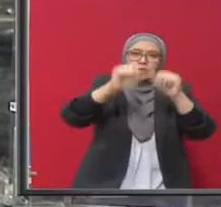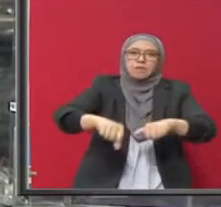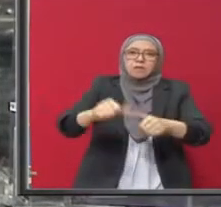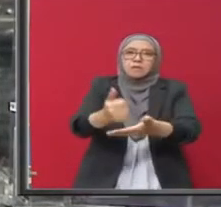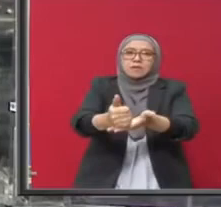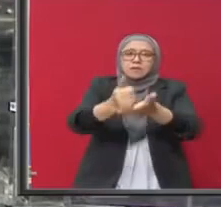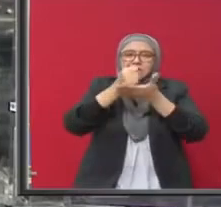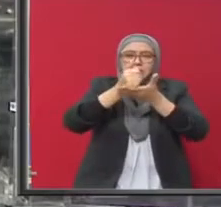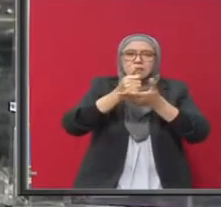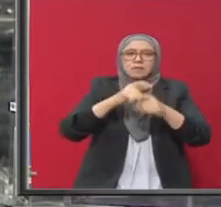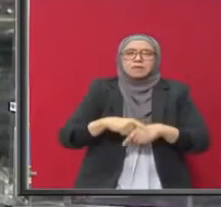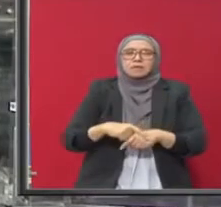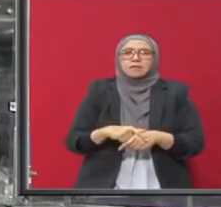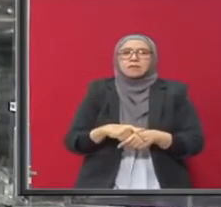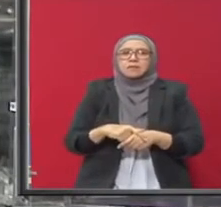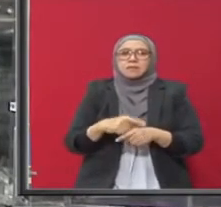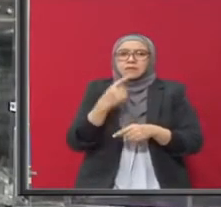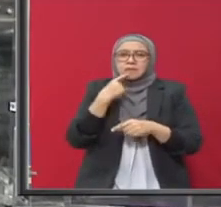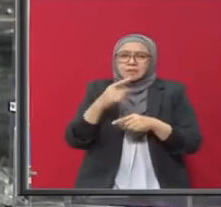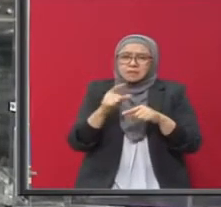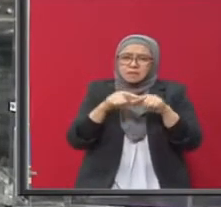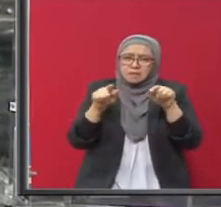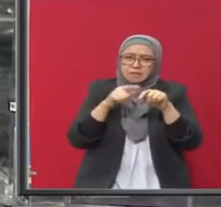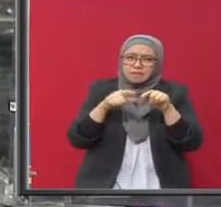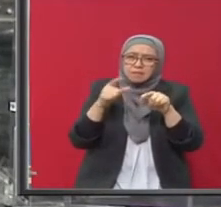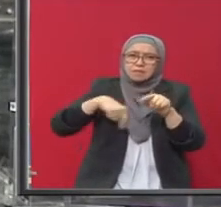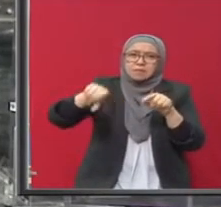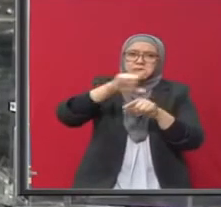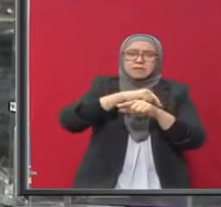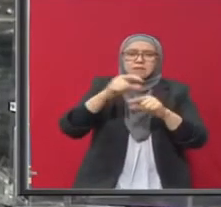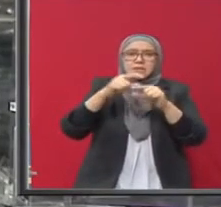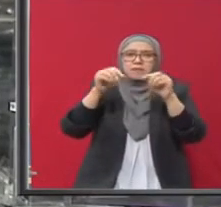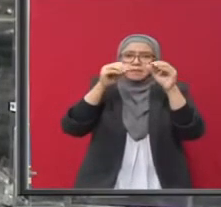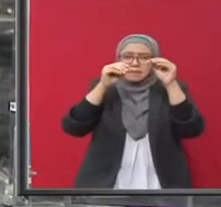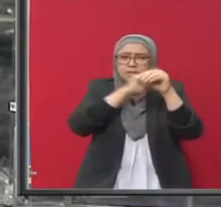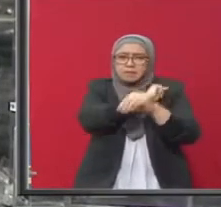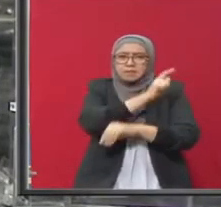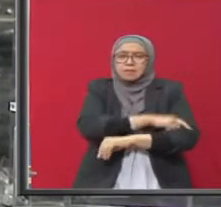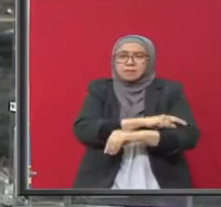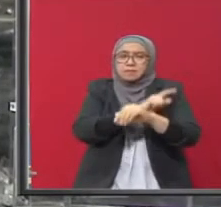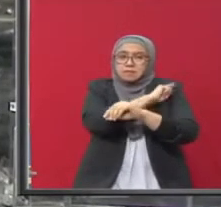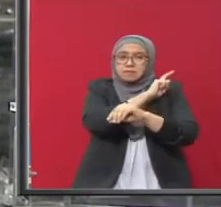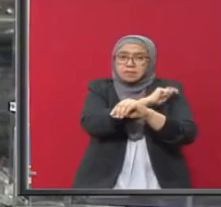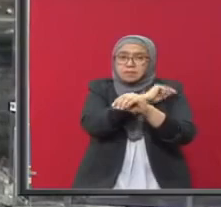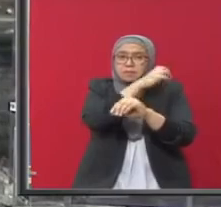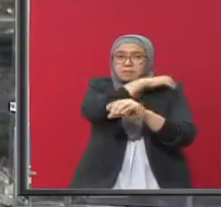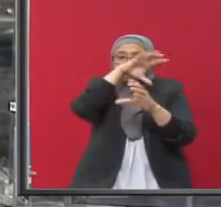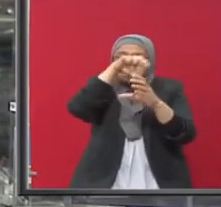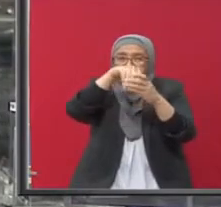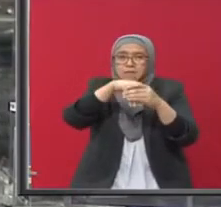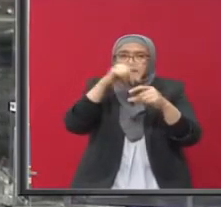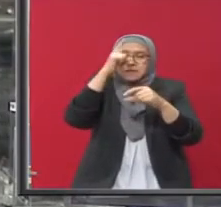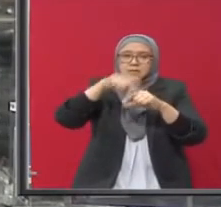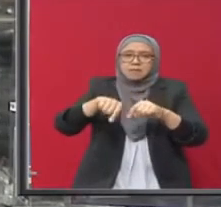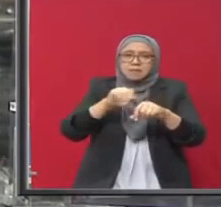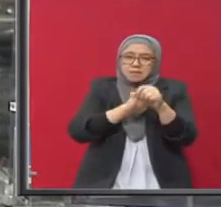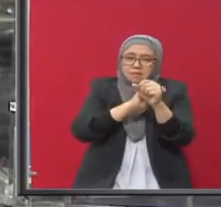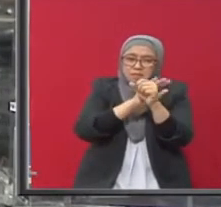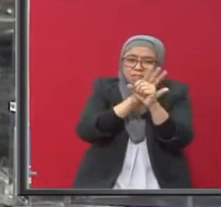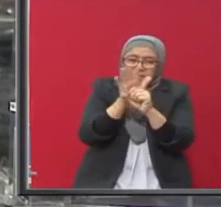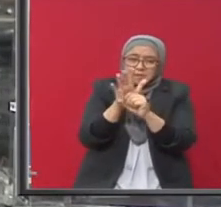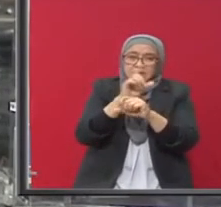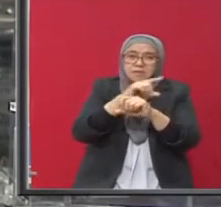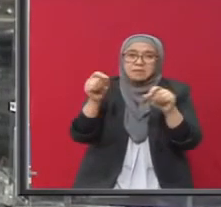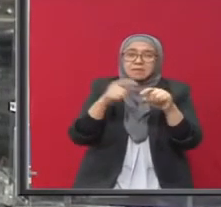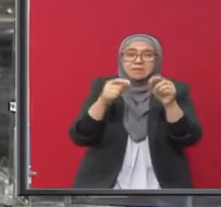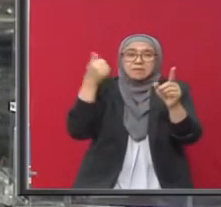membantu asatizah-asatizah yang terkesan akibat pandemik. Arahan kerajaan bagi menangguhkan segala